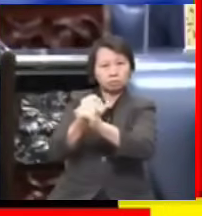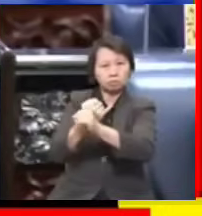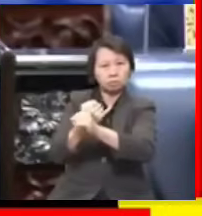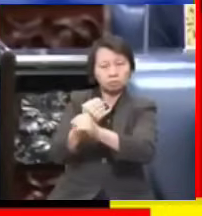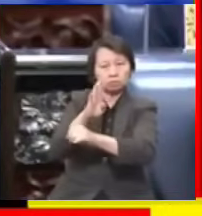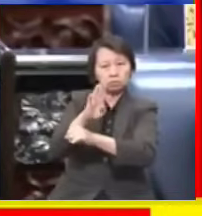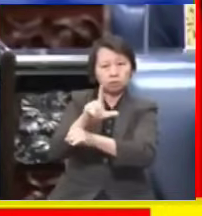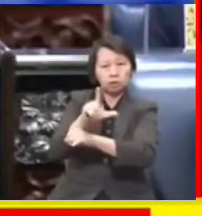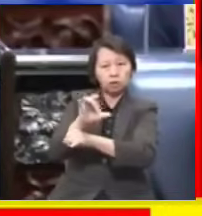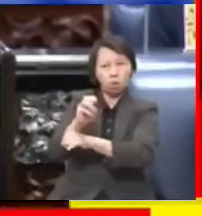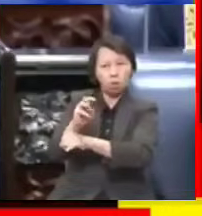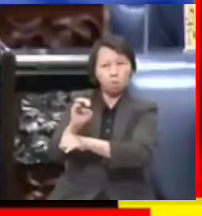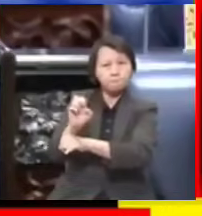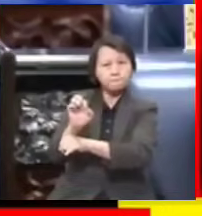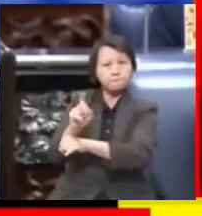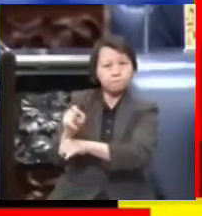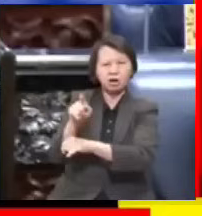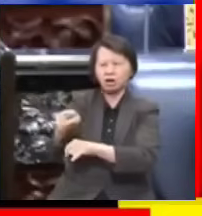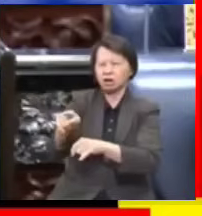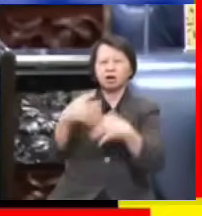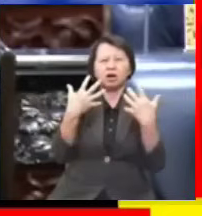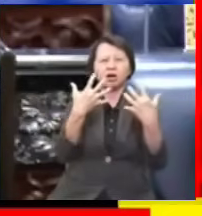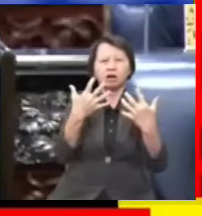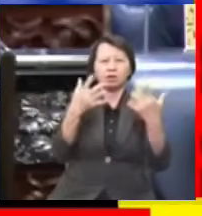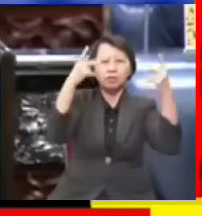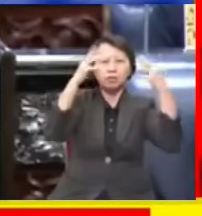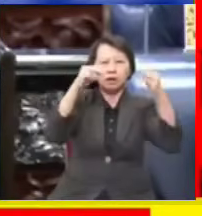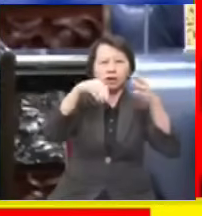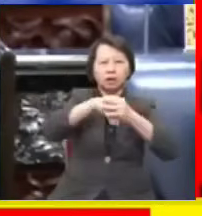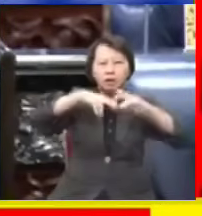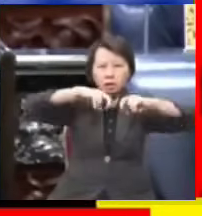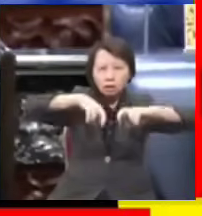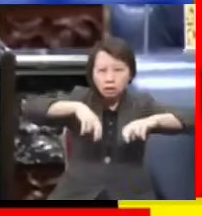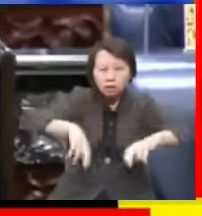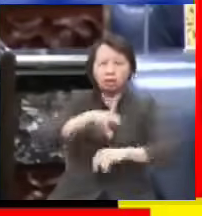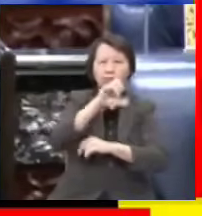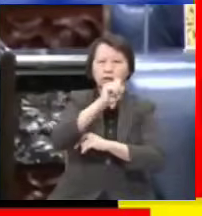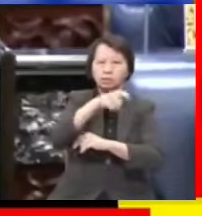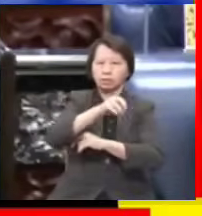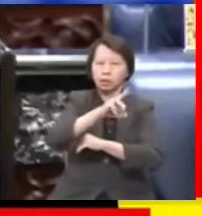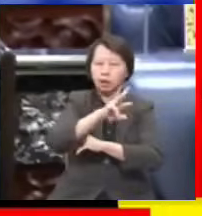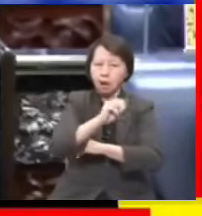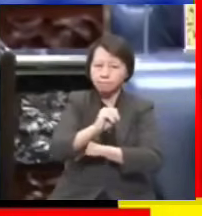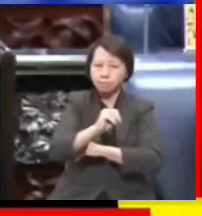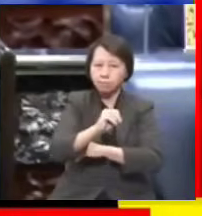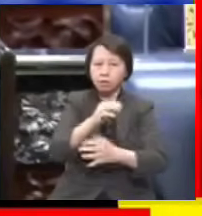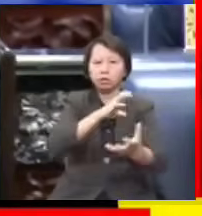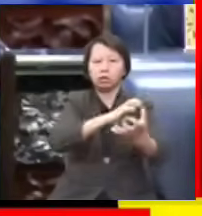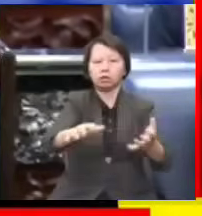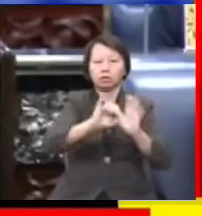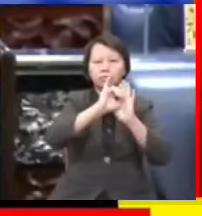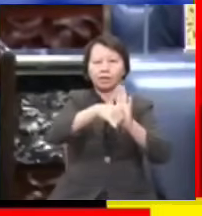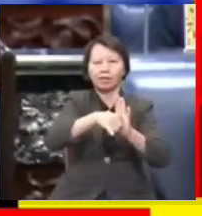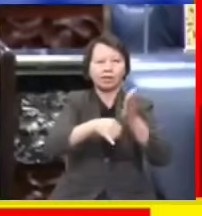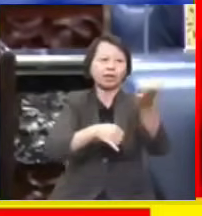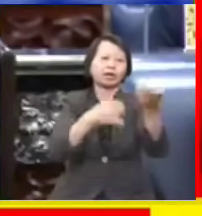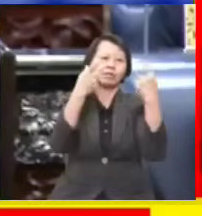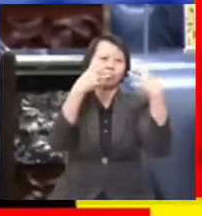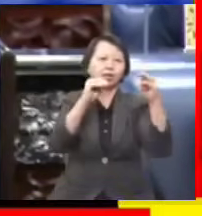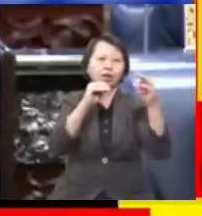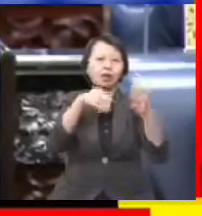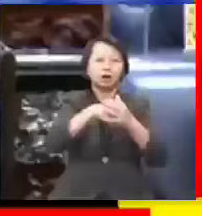Bloomberg berhubung dakwaan campur tangan Perdana Menteri dalam siasatan SPRM sehingga telah mencemarkan imej beliau di dalam